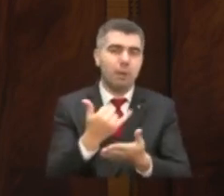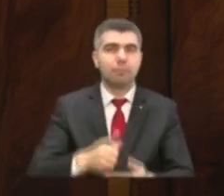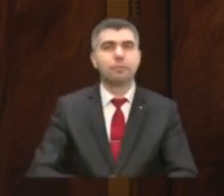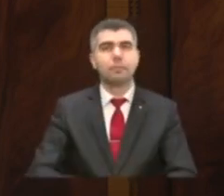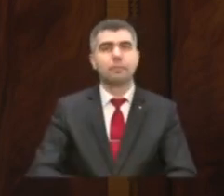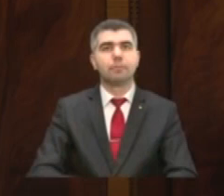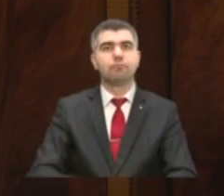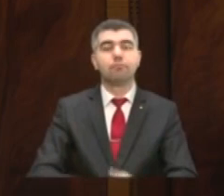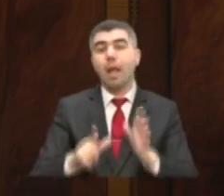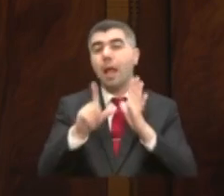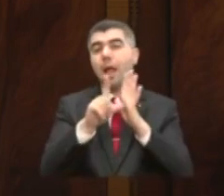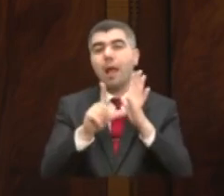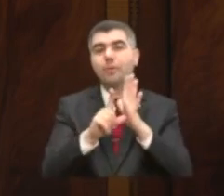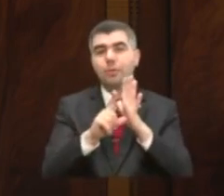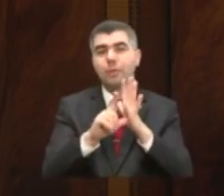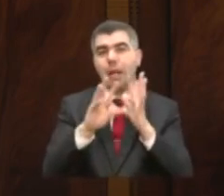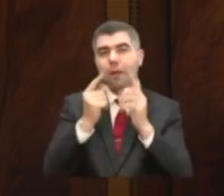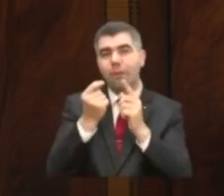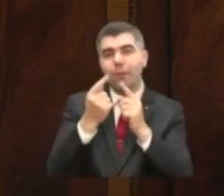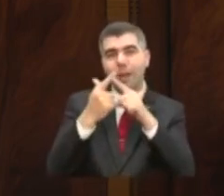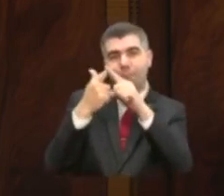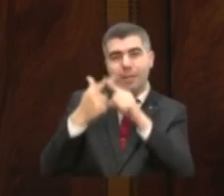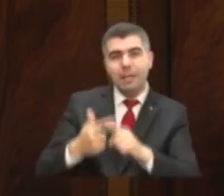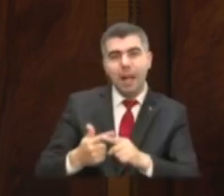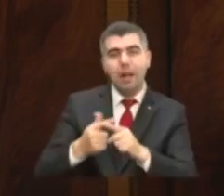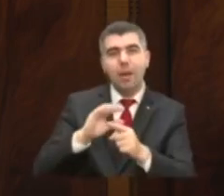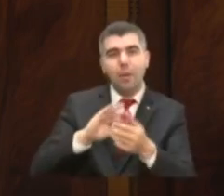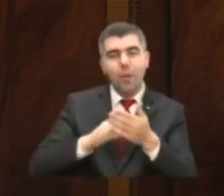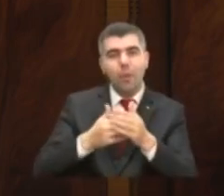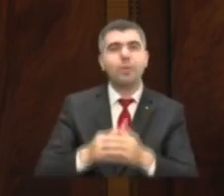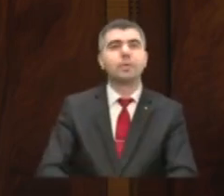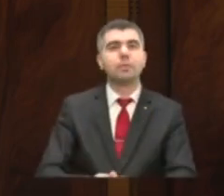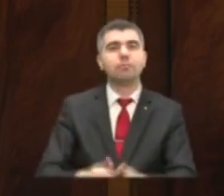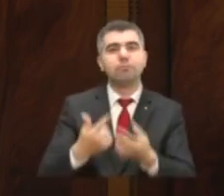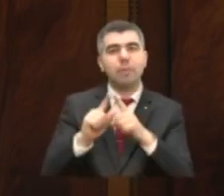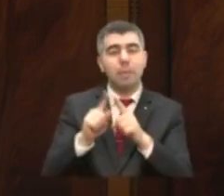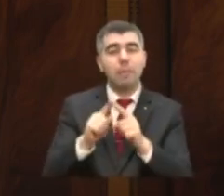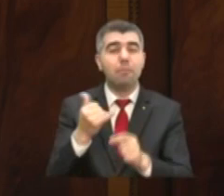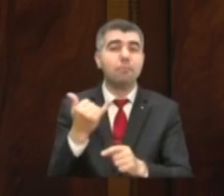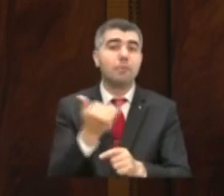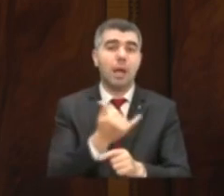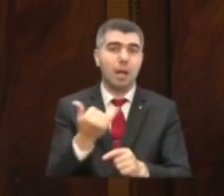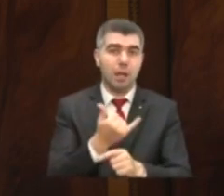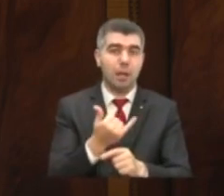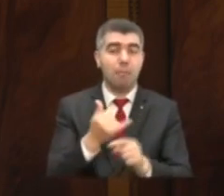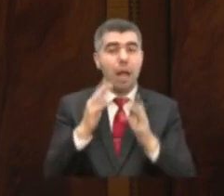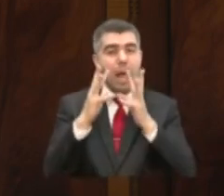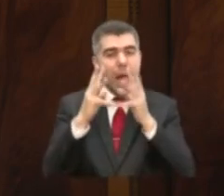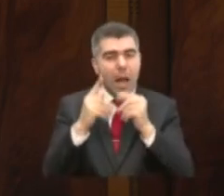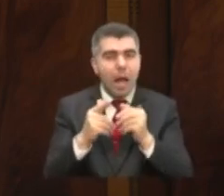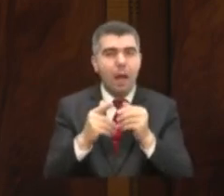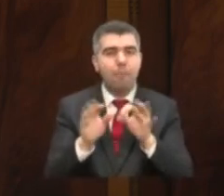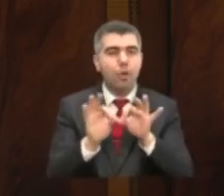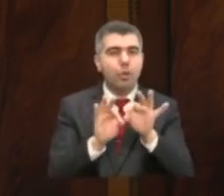وهذا مشروع القانون المالية كما قلت في البداية هو مشروع اجتماعي بامتياز بالأرقام